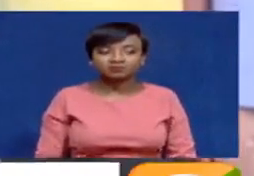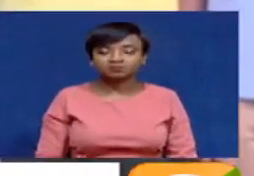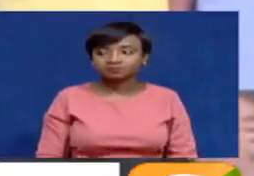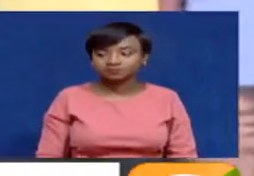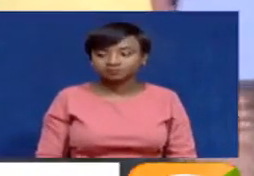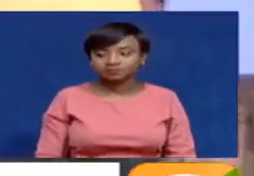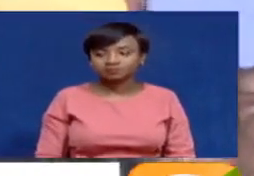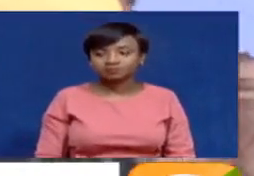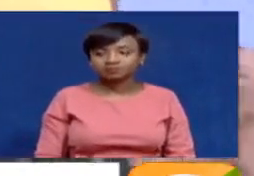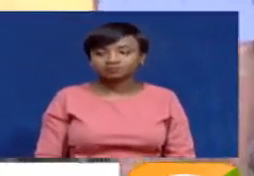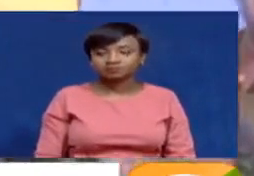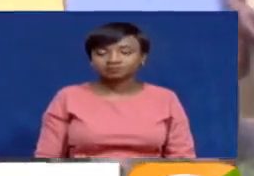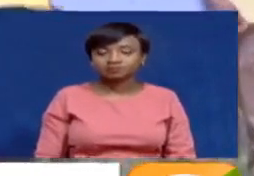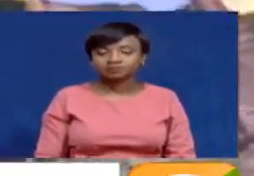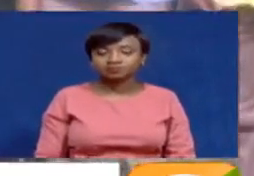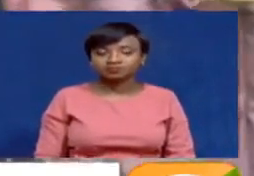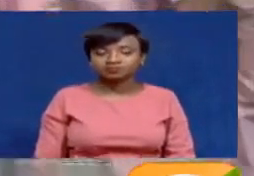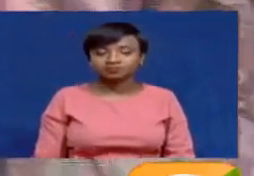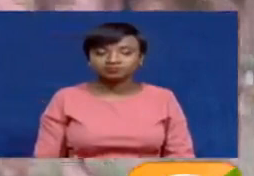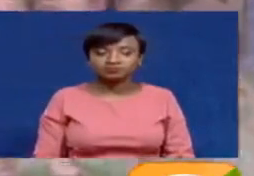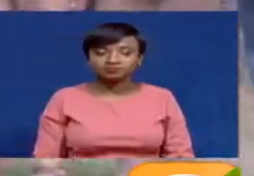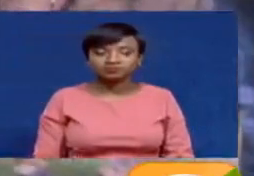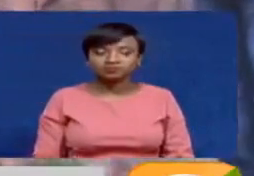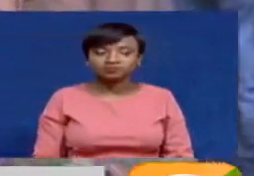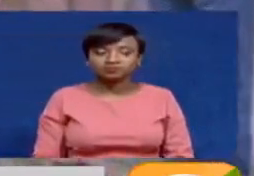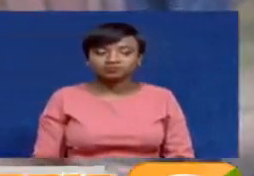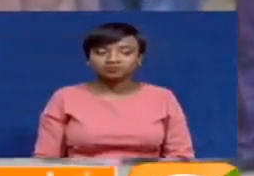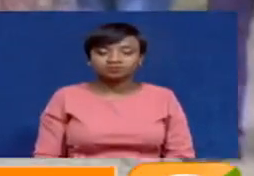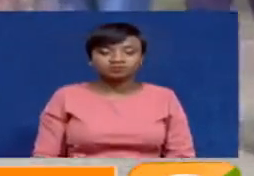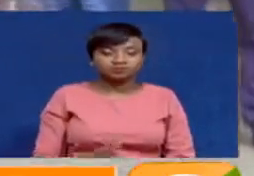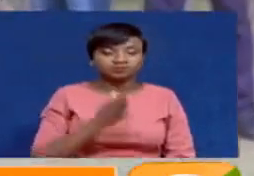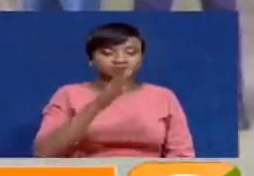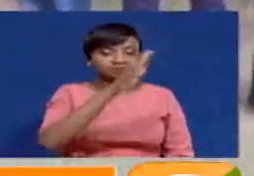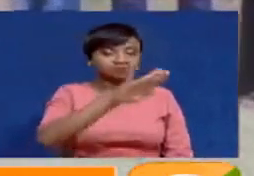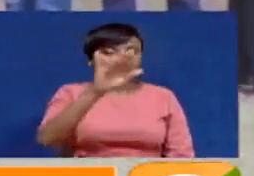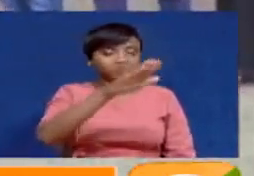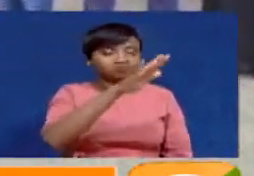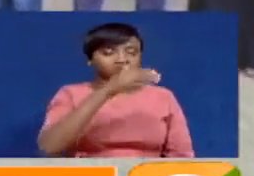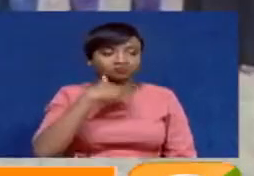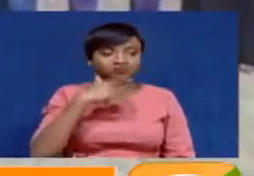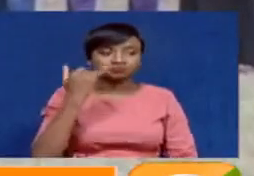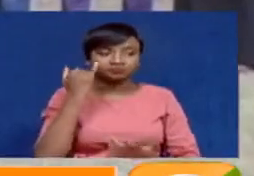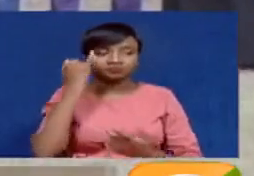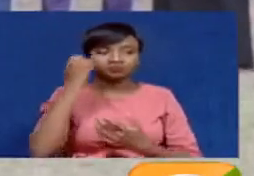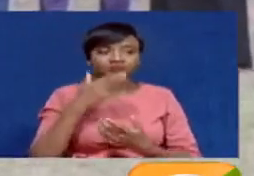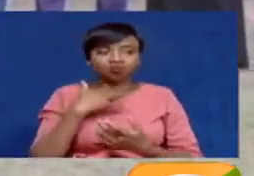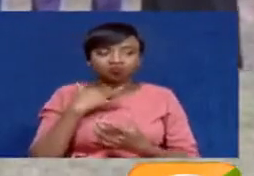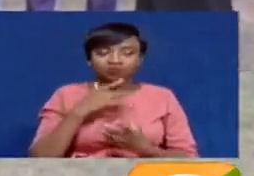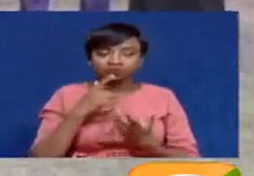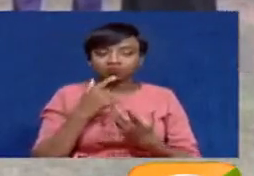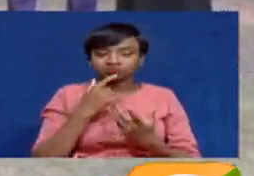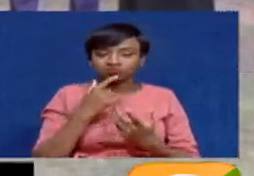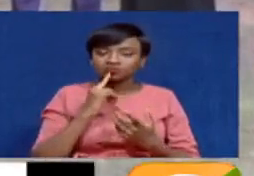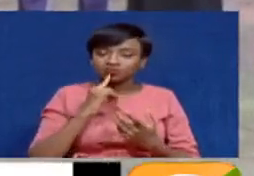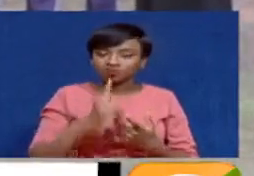Members at the National Assembly are moving a motion compelling the Auditor General to undertake